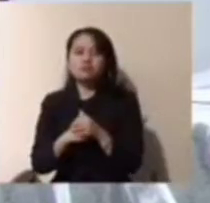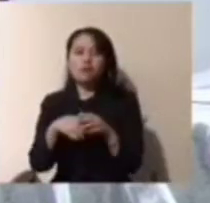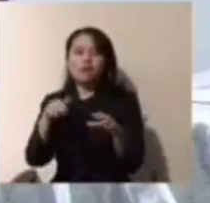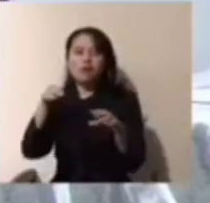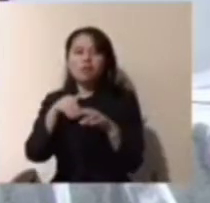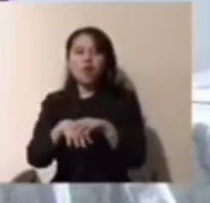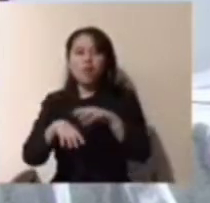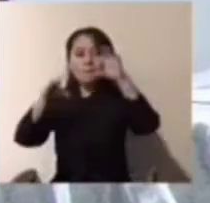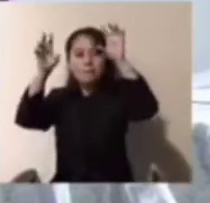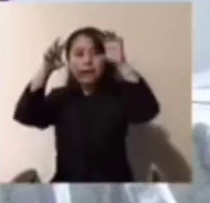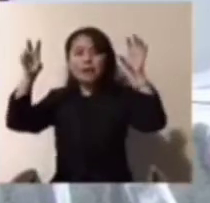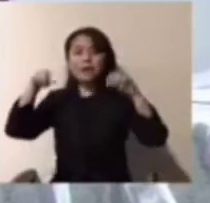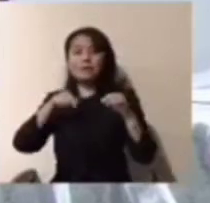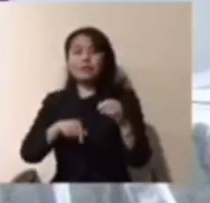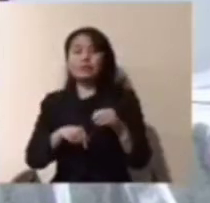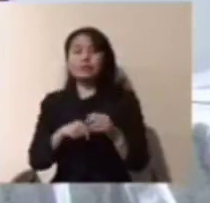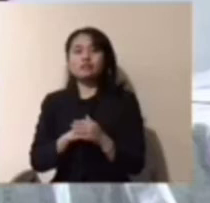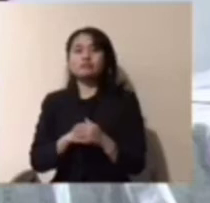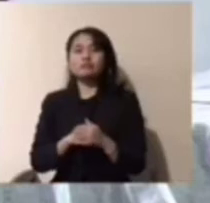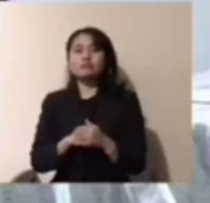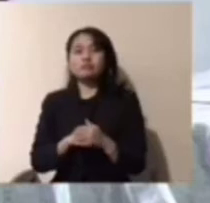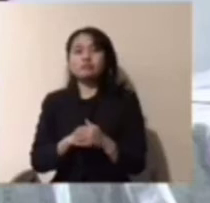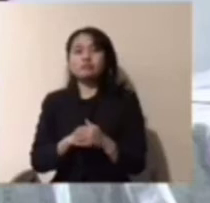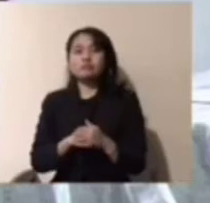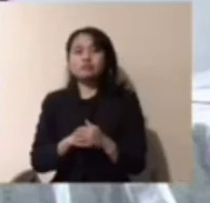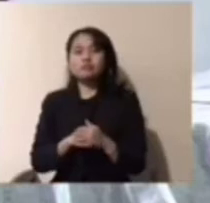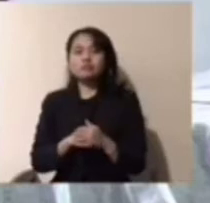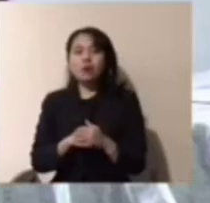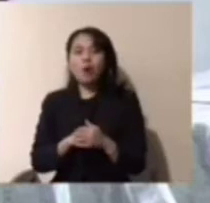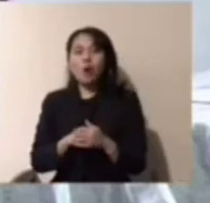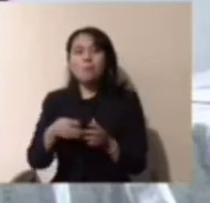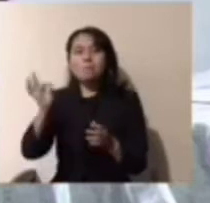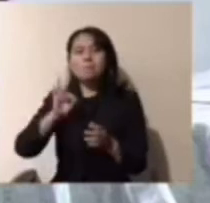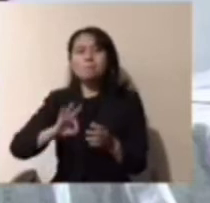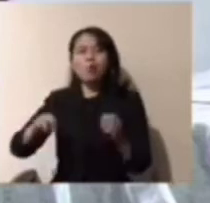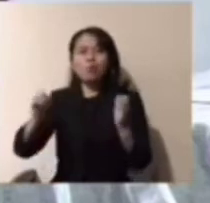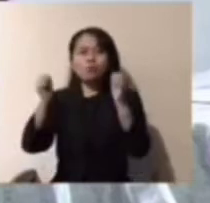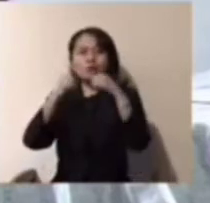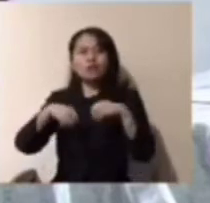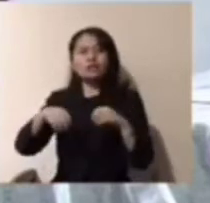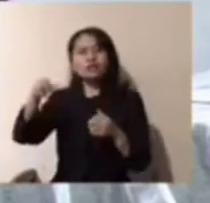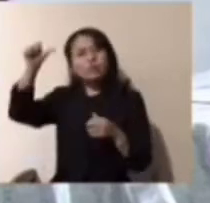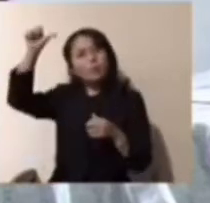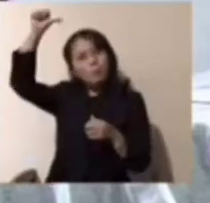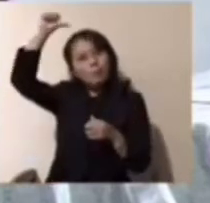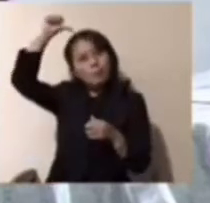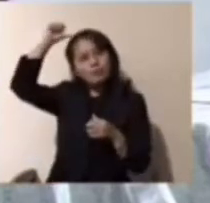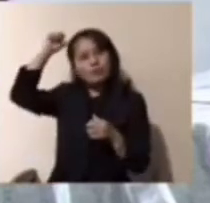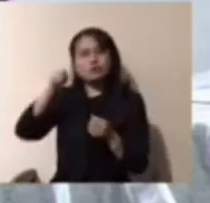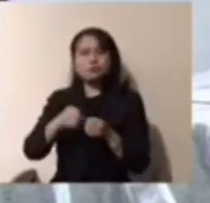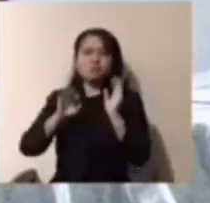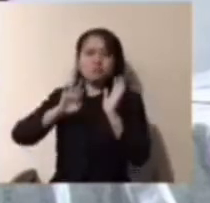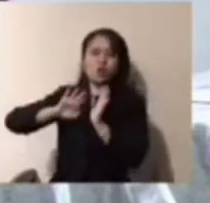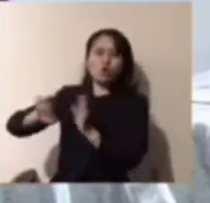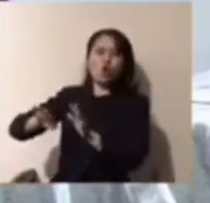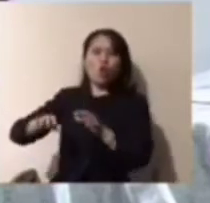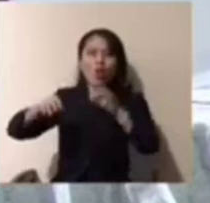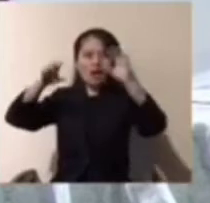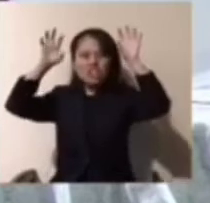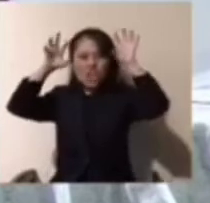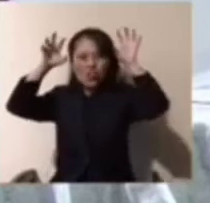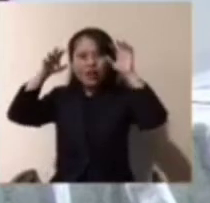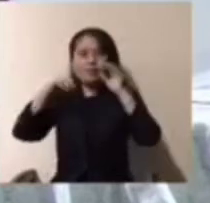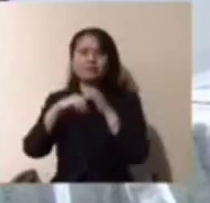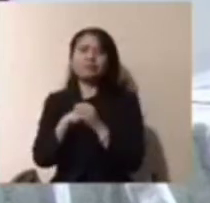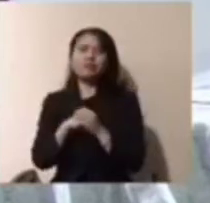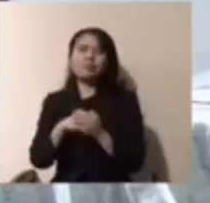Dalam perayaan ini juga nanti akan kita adakan pembaharuan janji baptis, menolak setan dan